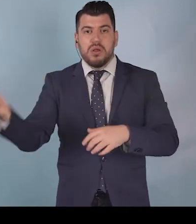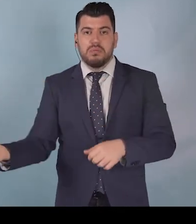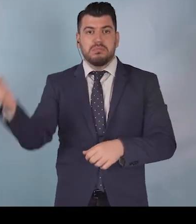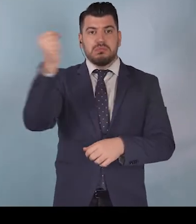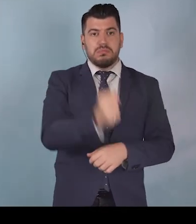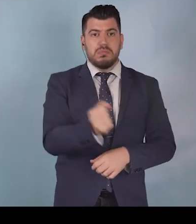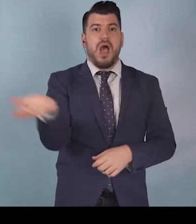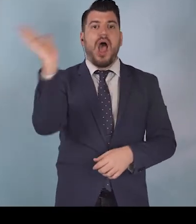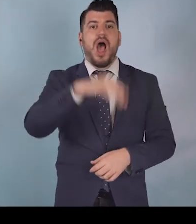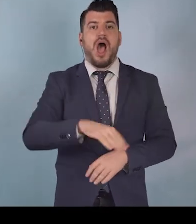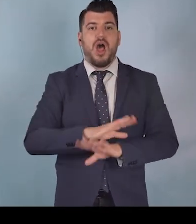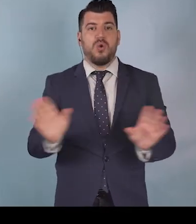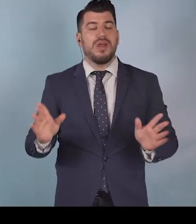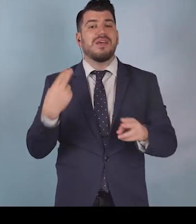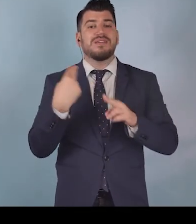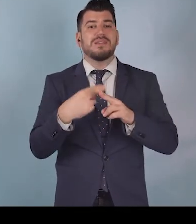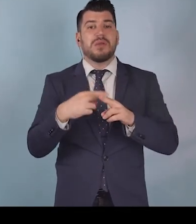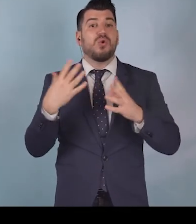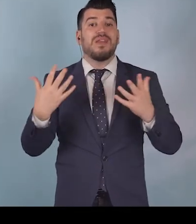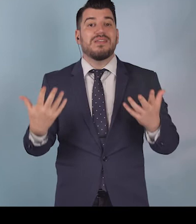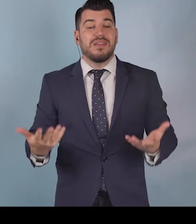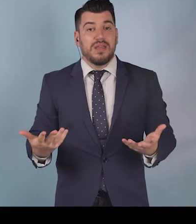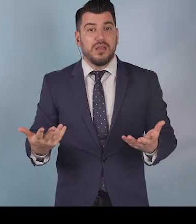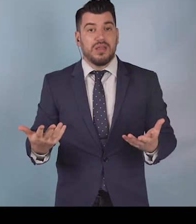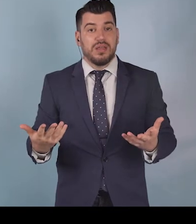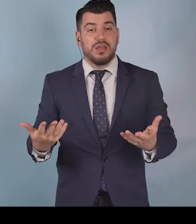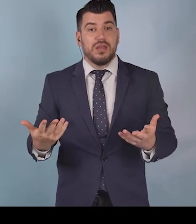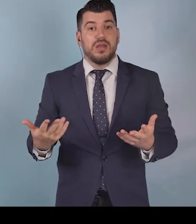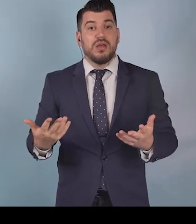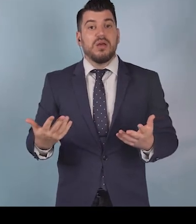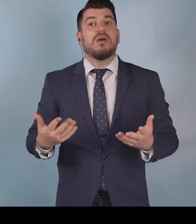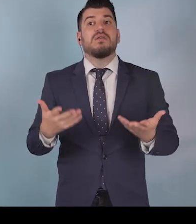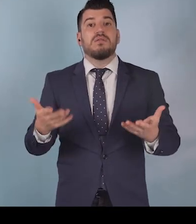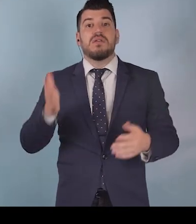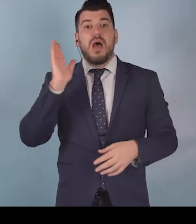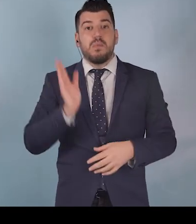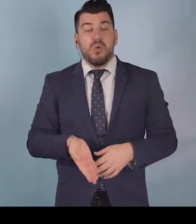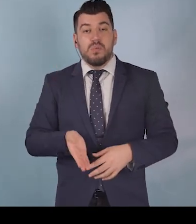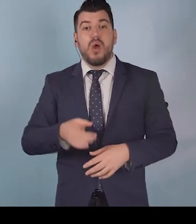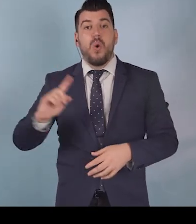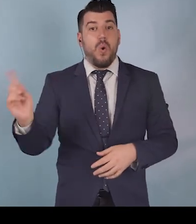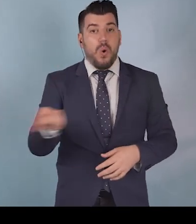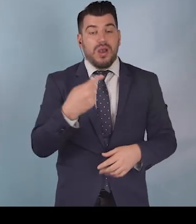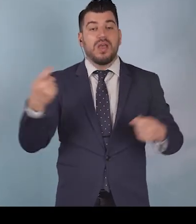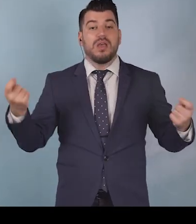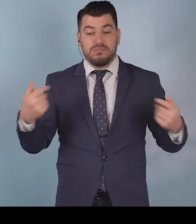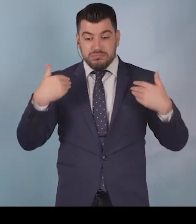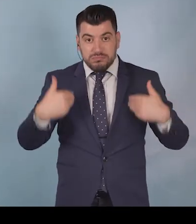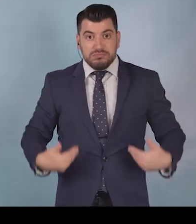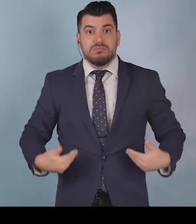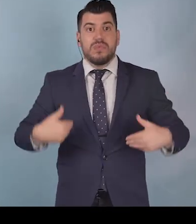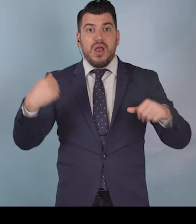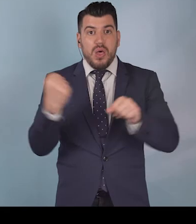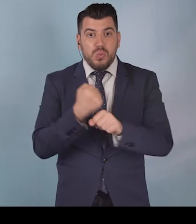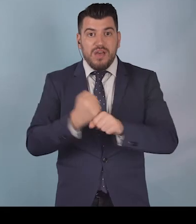Είναι πολύ σημαντικό, αφορά όλους μας. Άλλωστε και εμείς είμαστε σε αυτές τις θέσεις τώρα, αύριο δεν θα είμαστε. Το σημαντικό